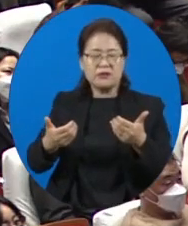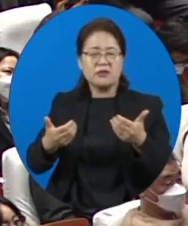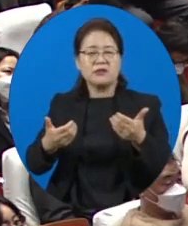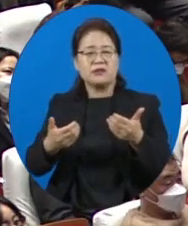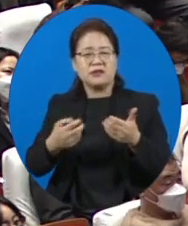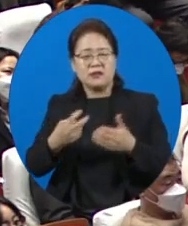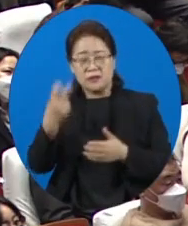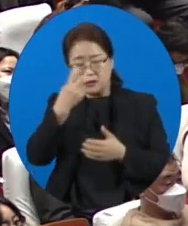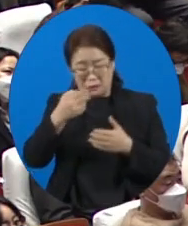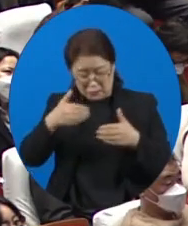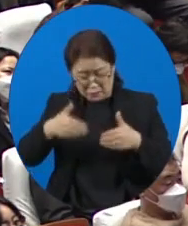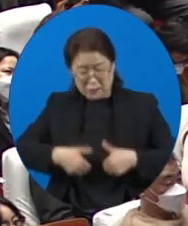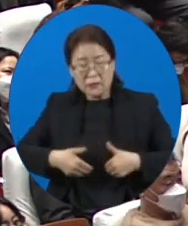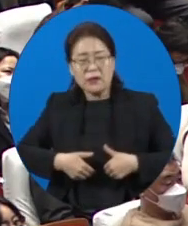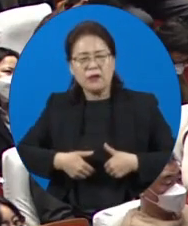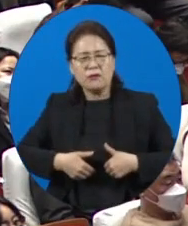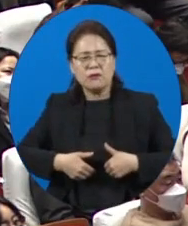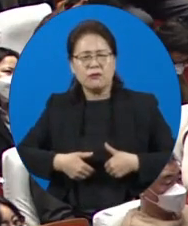점검해 보라는 거예요.